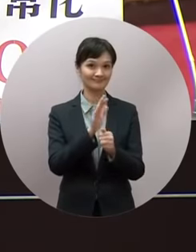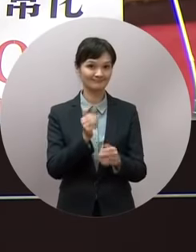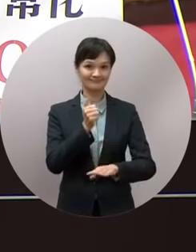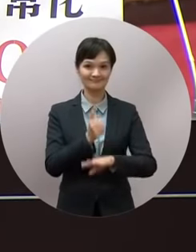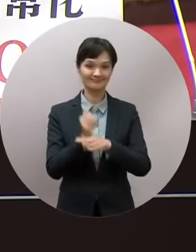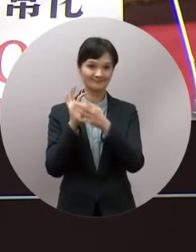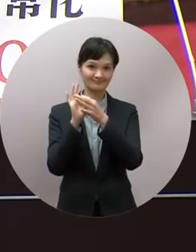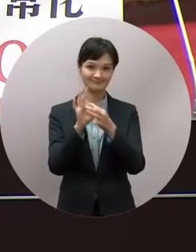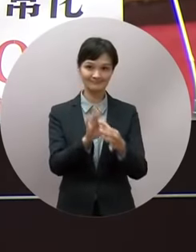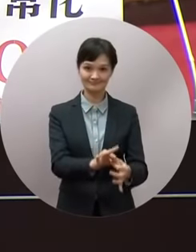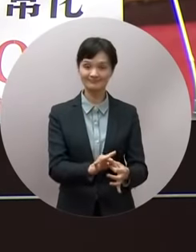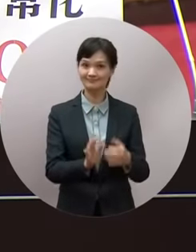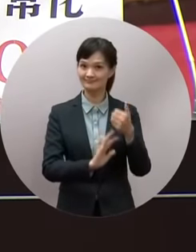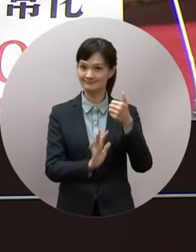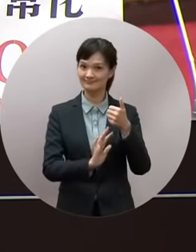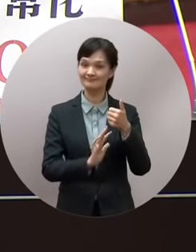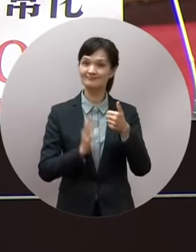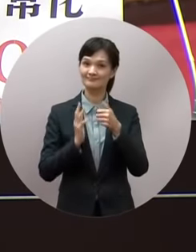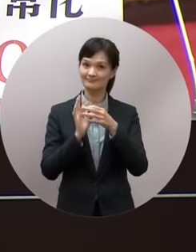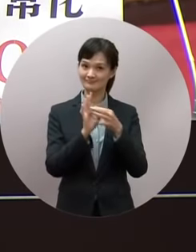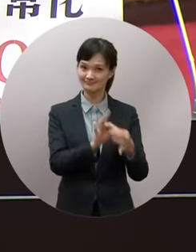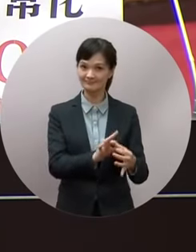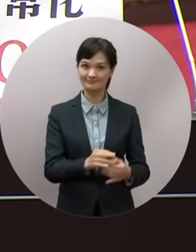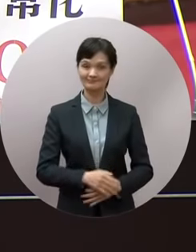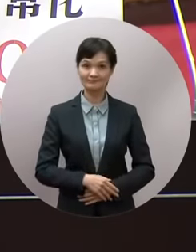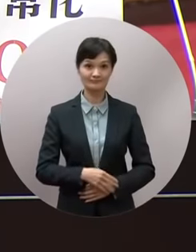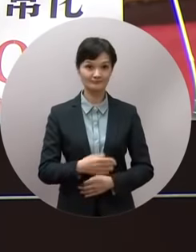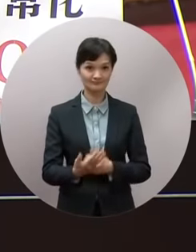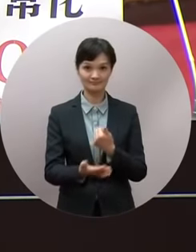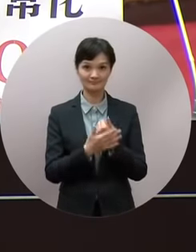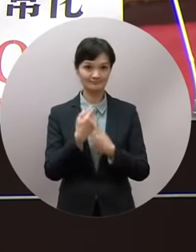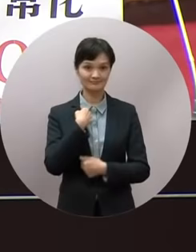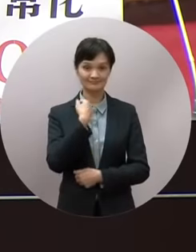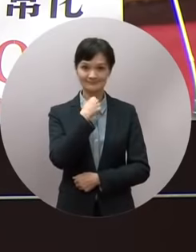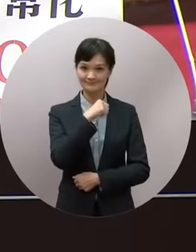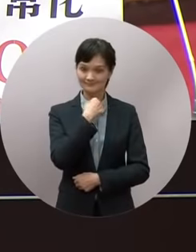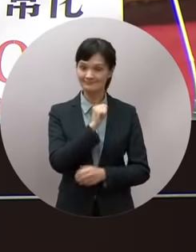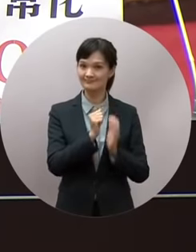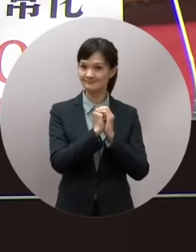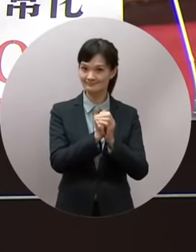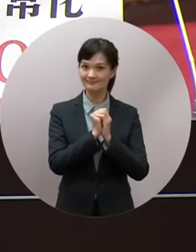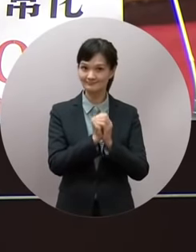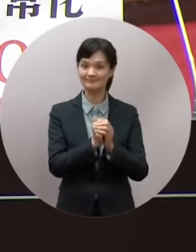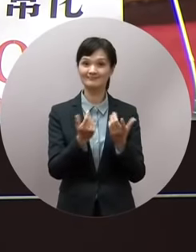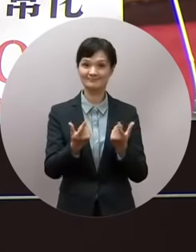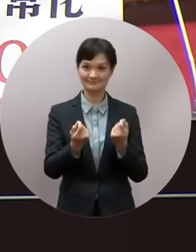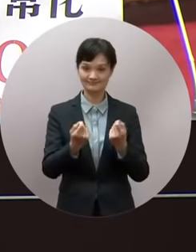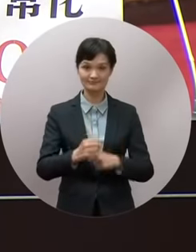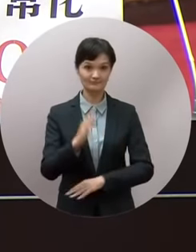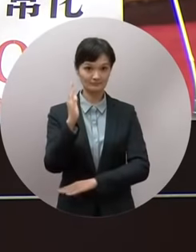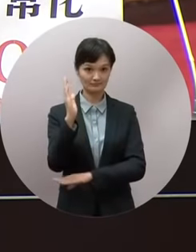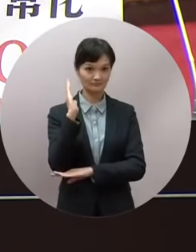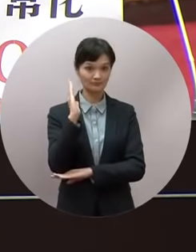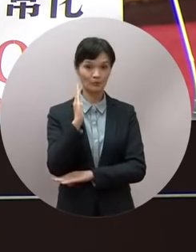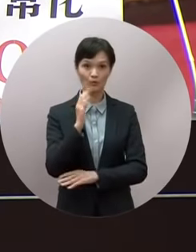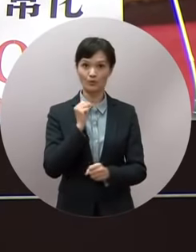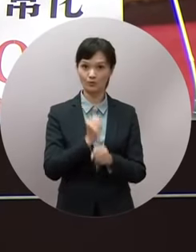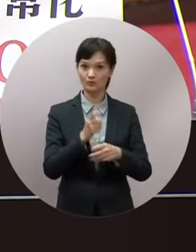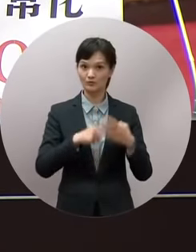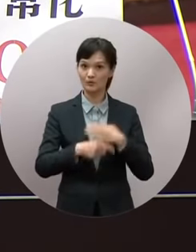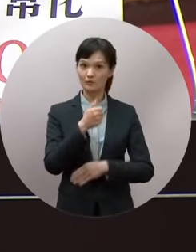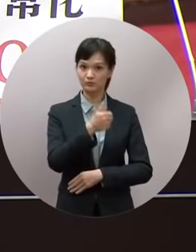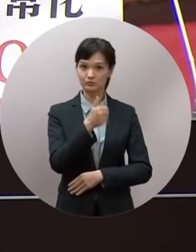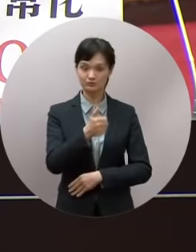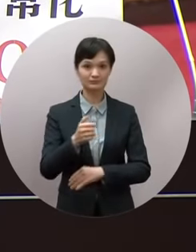阁团队。那其实这更是爱替咱台湾恭喜，恭喜台湾，有政府会做事，有政